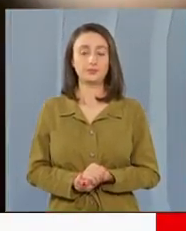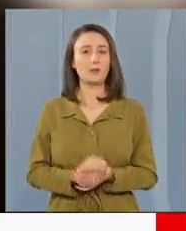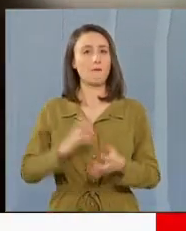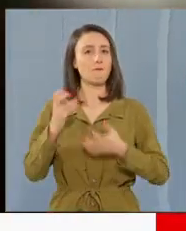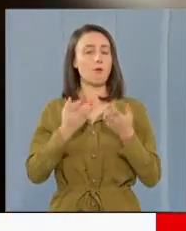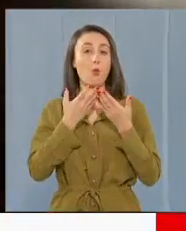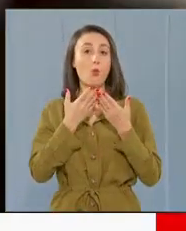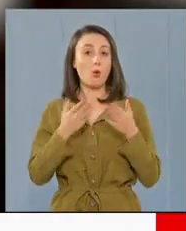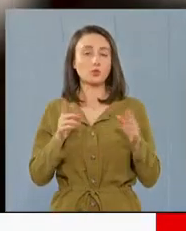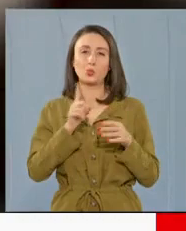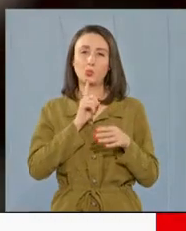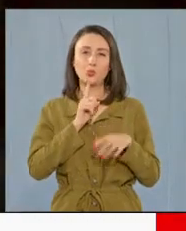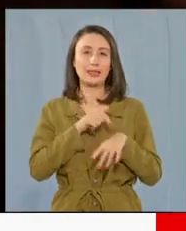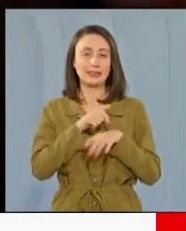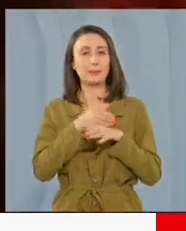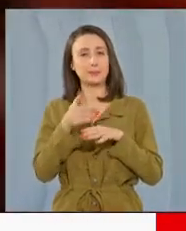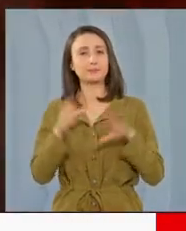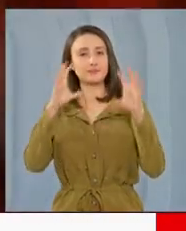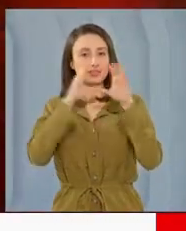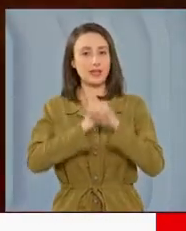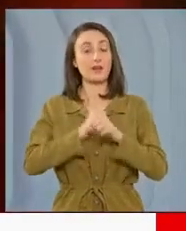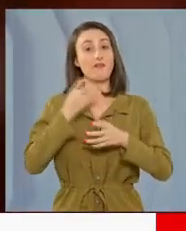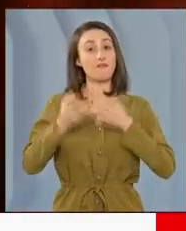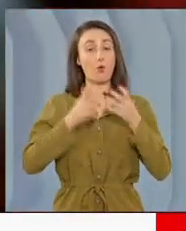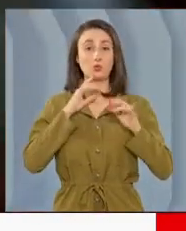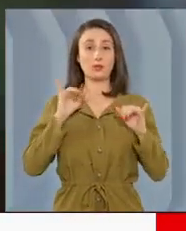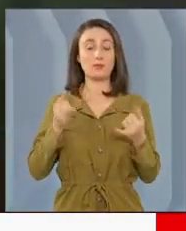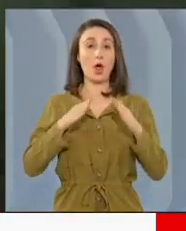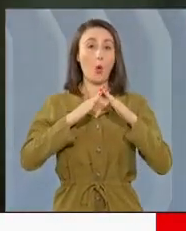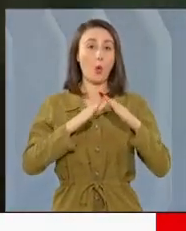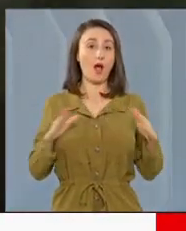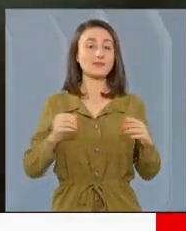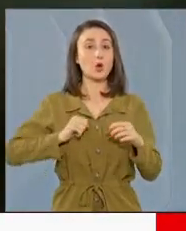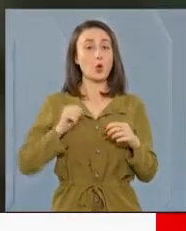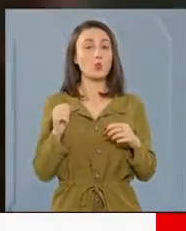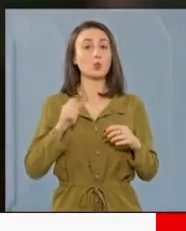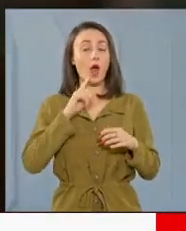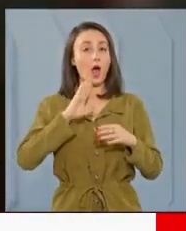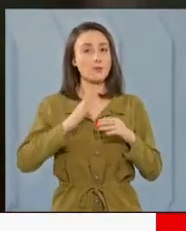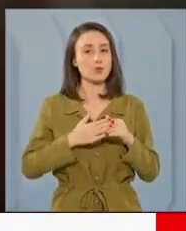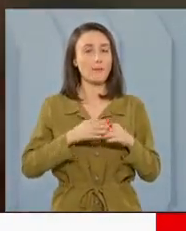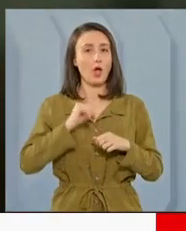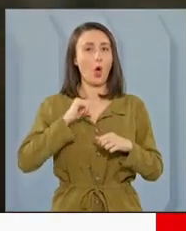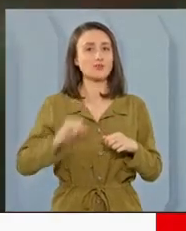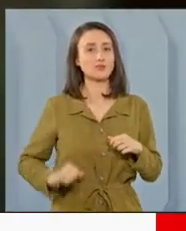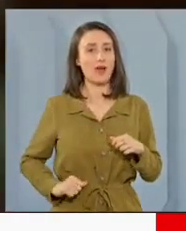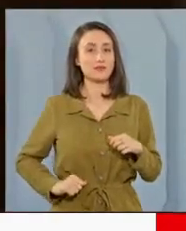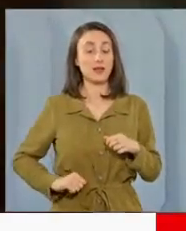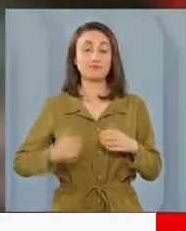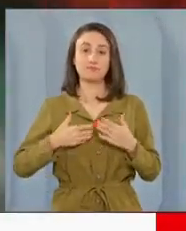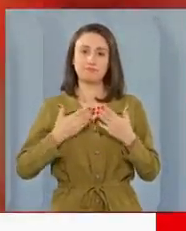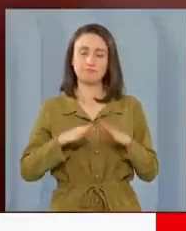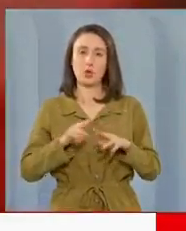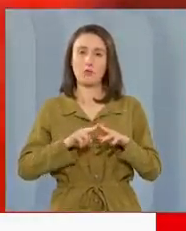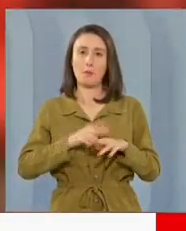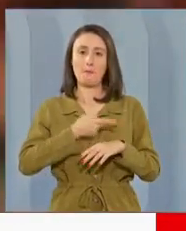Focul a izbucnit la puțin timp după lăsarea serii. Incendiul s-a produs la o casă din comuna Siliștea, din județul Constanța. Inițial,